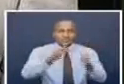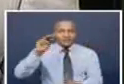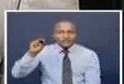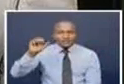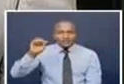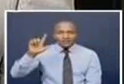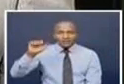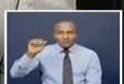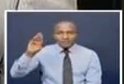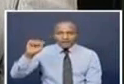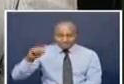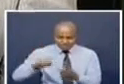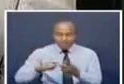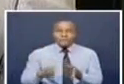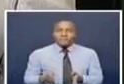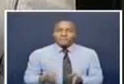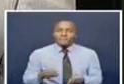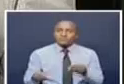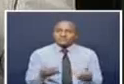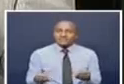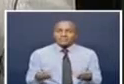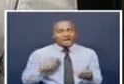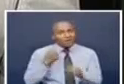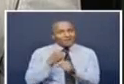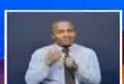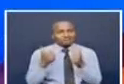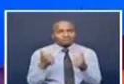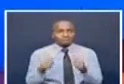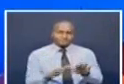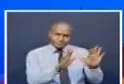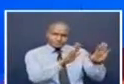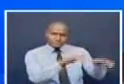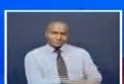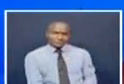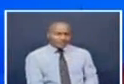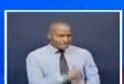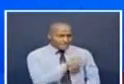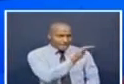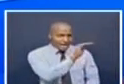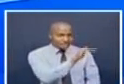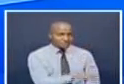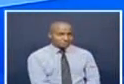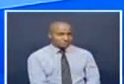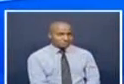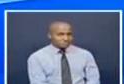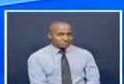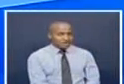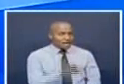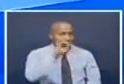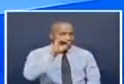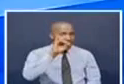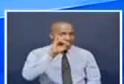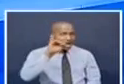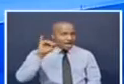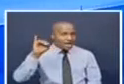yetu nafikiri inaendelea kwa wakati. Labda nikuvute tu katika mjadala huu wa tume ya uchaguzi na